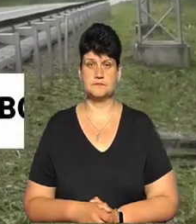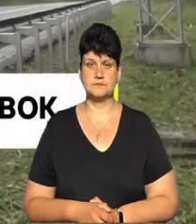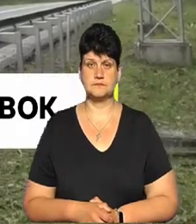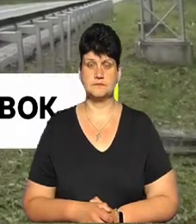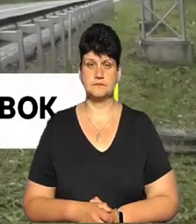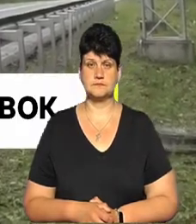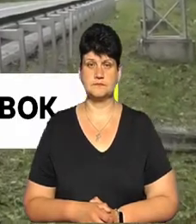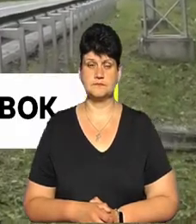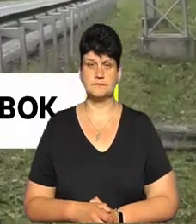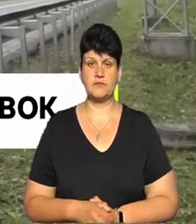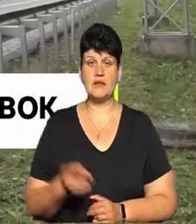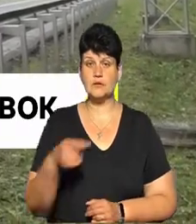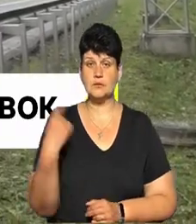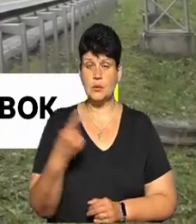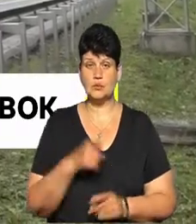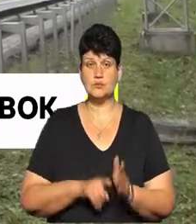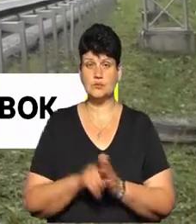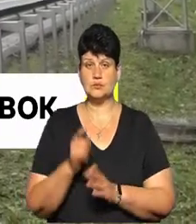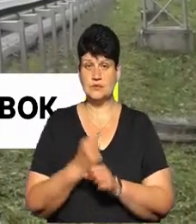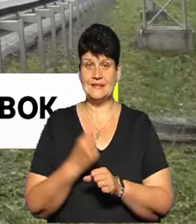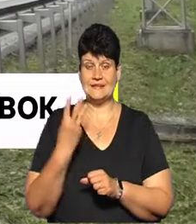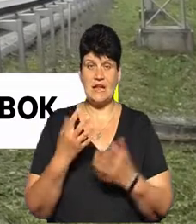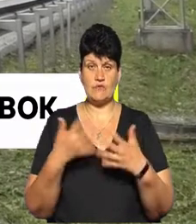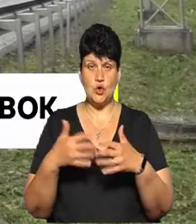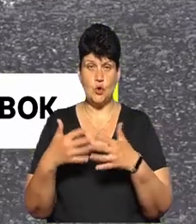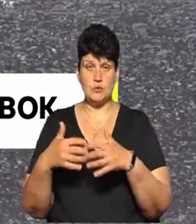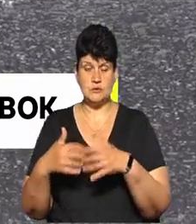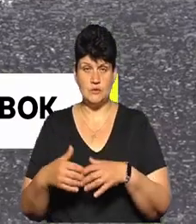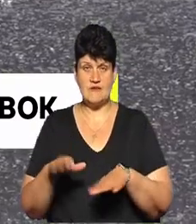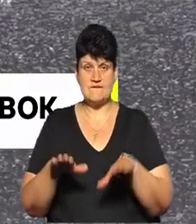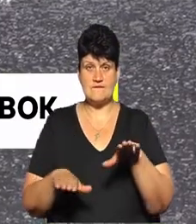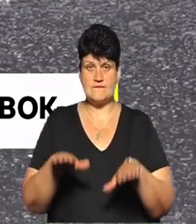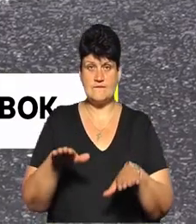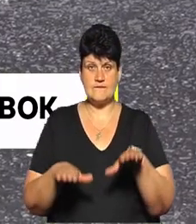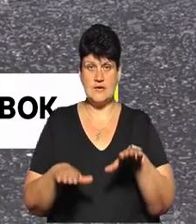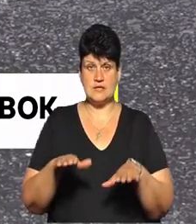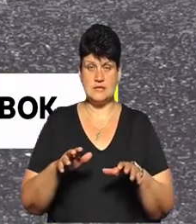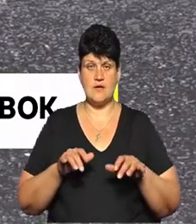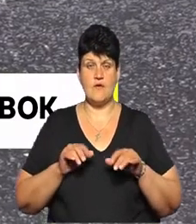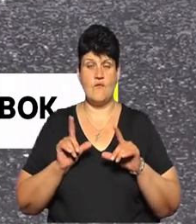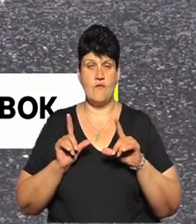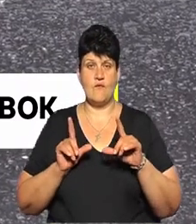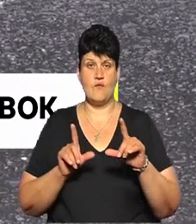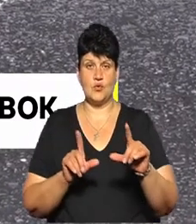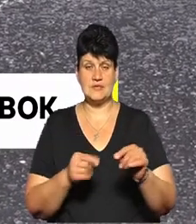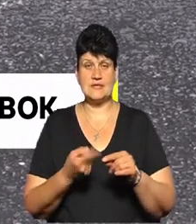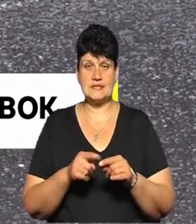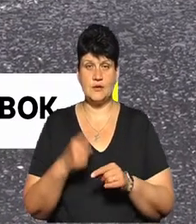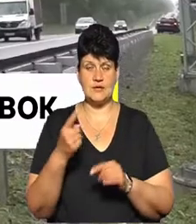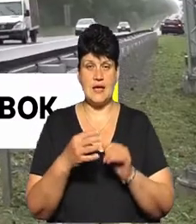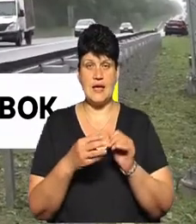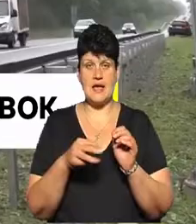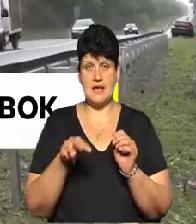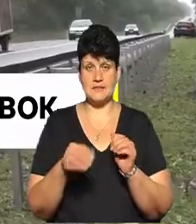На Тернопільщині запрацювали три автоматичні комплекси зважування в русі. Це один із них на дорозі міжнародного значення М-19 поблизу